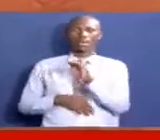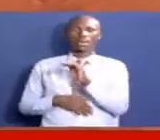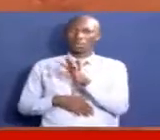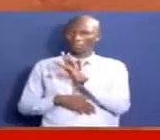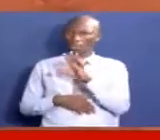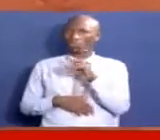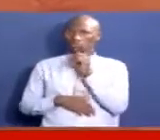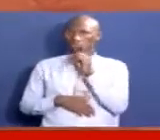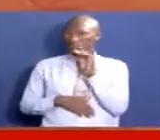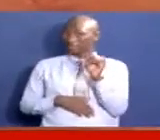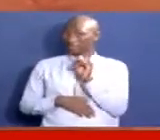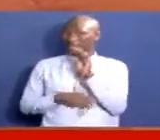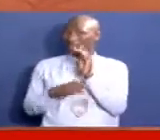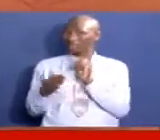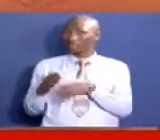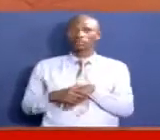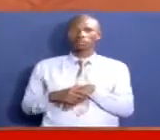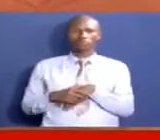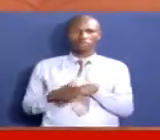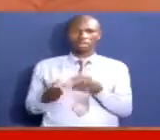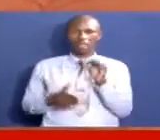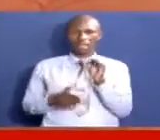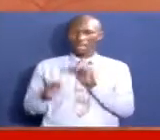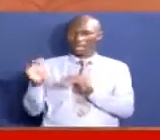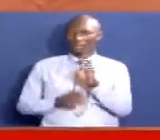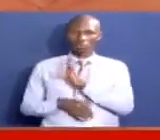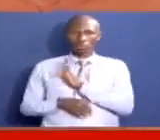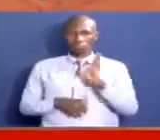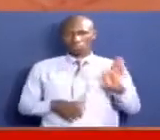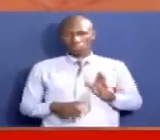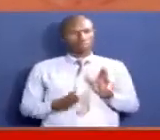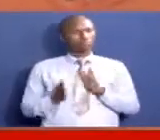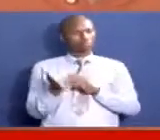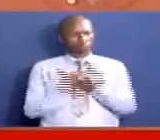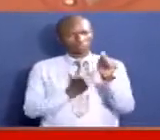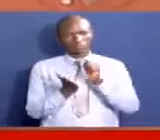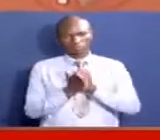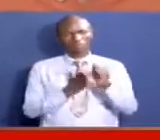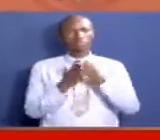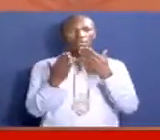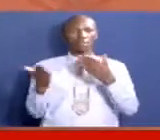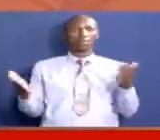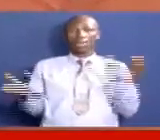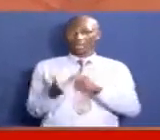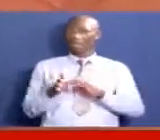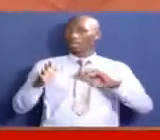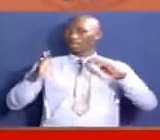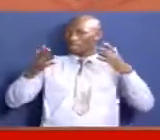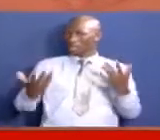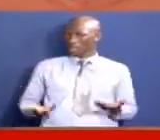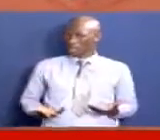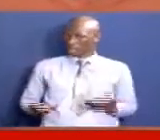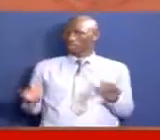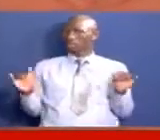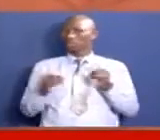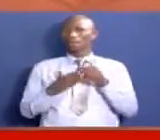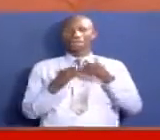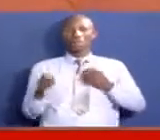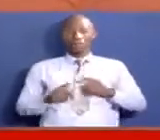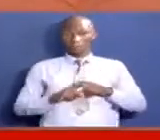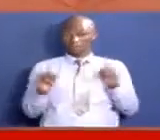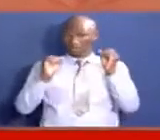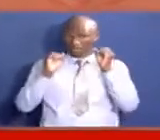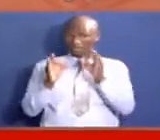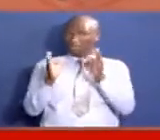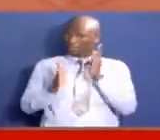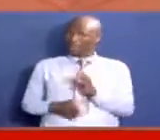nginyoni tuyukulia election board iprinti madhangu ingi kulinga na nondu kuna hili ya tena. Hindi ya thiape